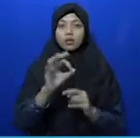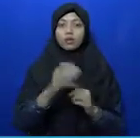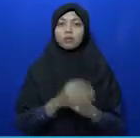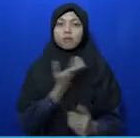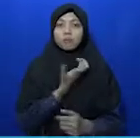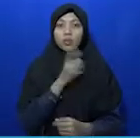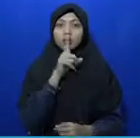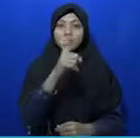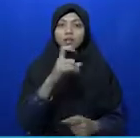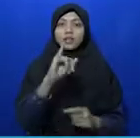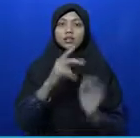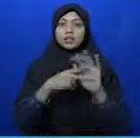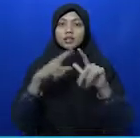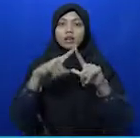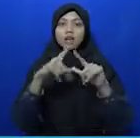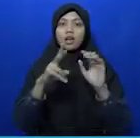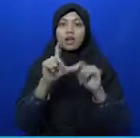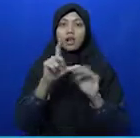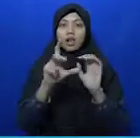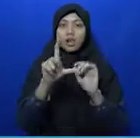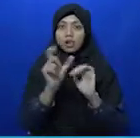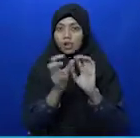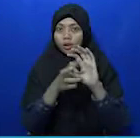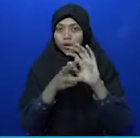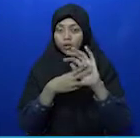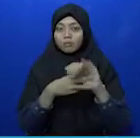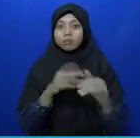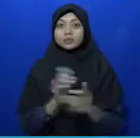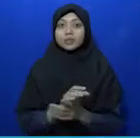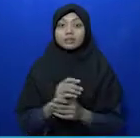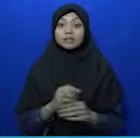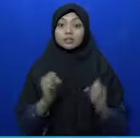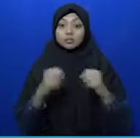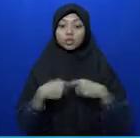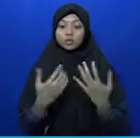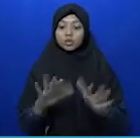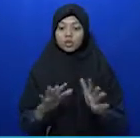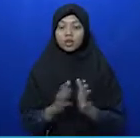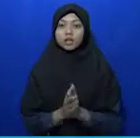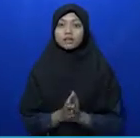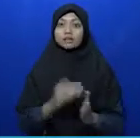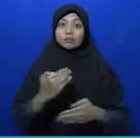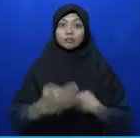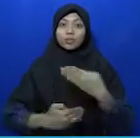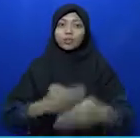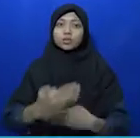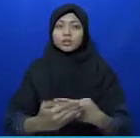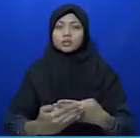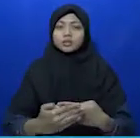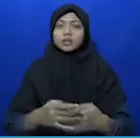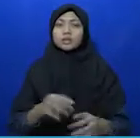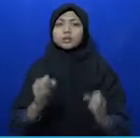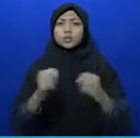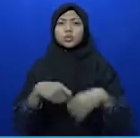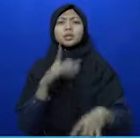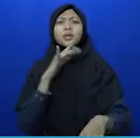agreement yang mana ya, Pak, ya? Dan mungkin bisa dijelaskan secara lebih, mungkin sudah bisa dijelaskan belum sih, Pak,